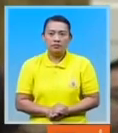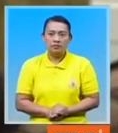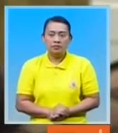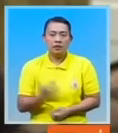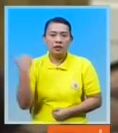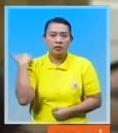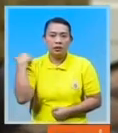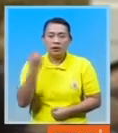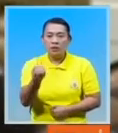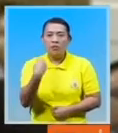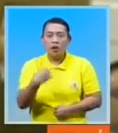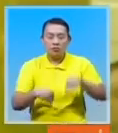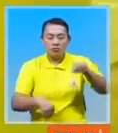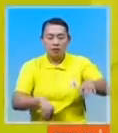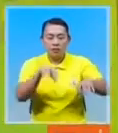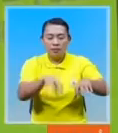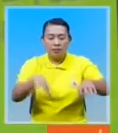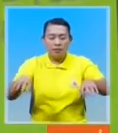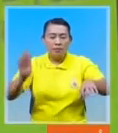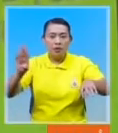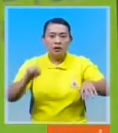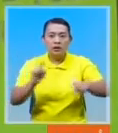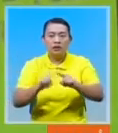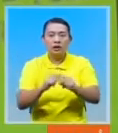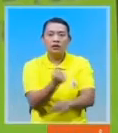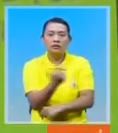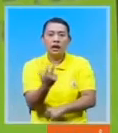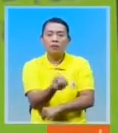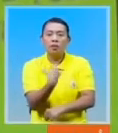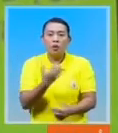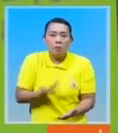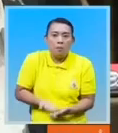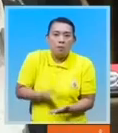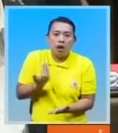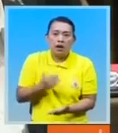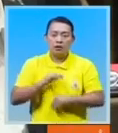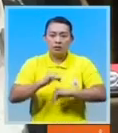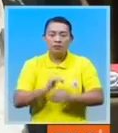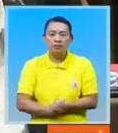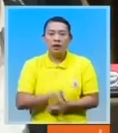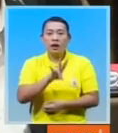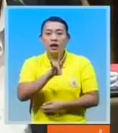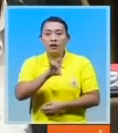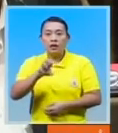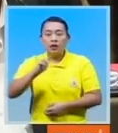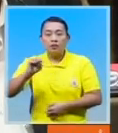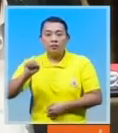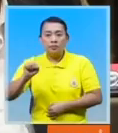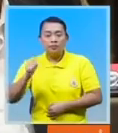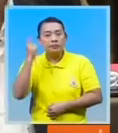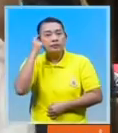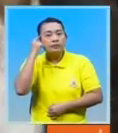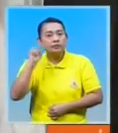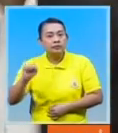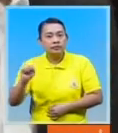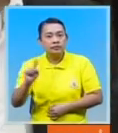ค่ายเลยนะครับก็มองตรงกันว่าราคาค่อนข้างที่จะสูงเกินความเป็นจริงนะครับนอกจากนี้คลื่น700เมกะเฮิรตซ์ยังเป็นคลื่นที่มีแนวโน้มจ